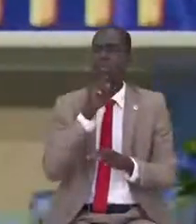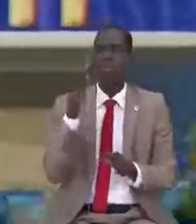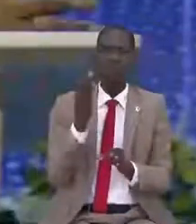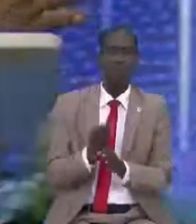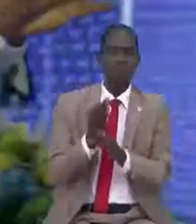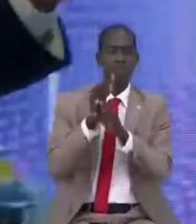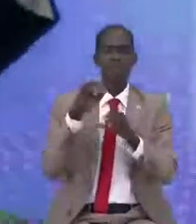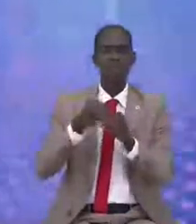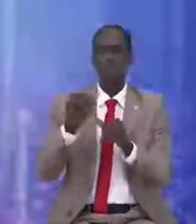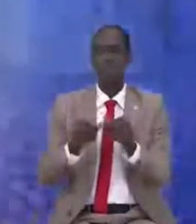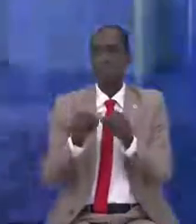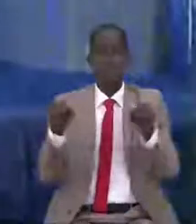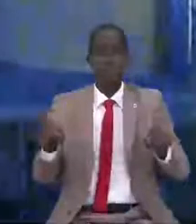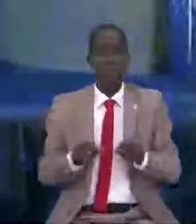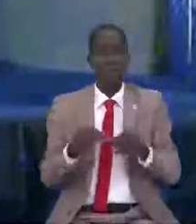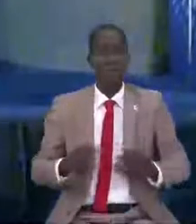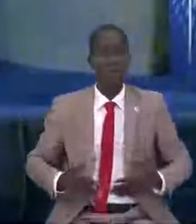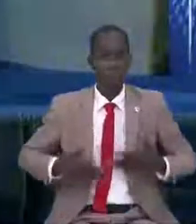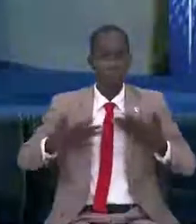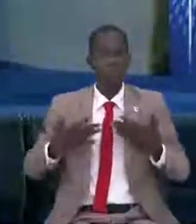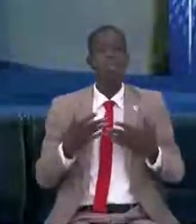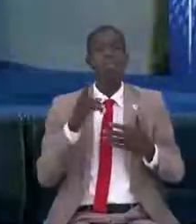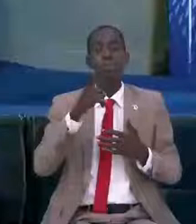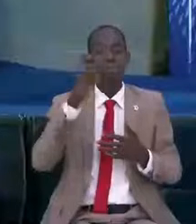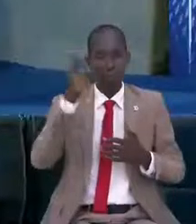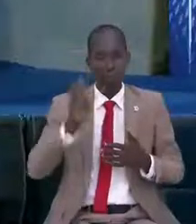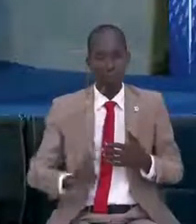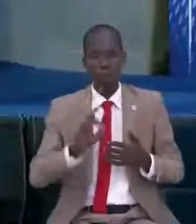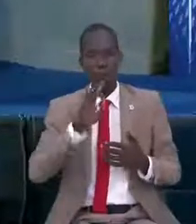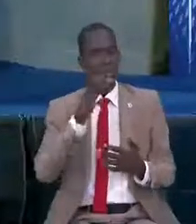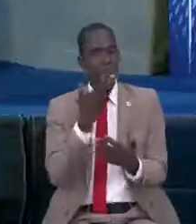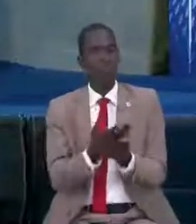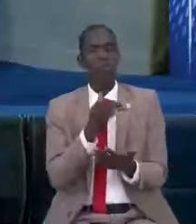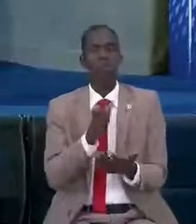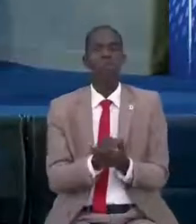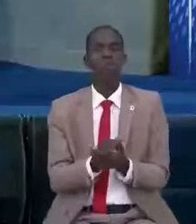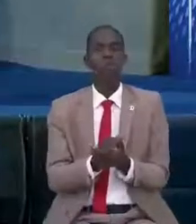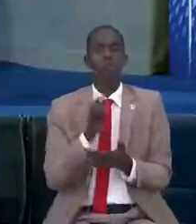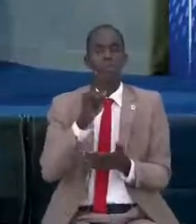infidèle, alors sois un témoin. Et